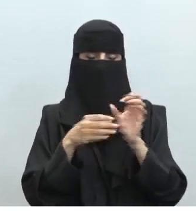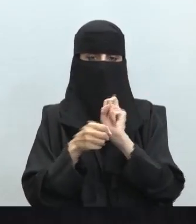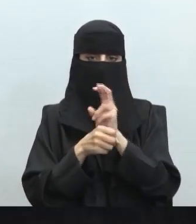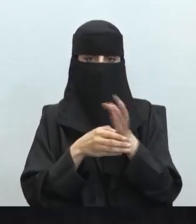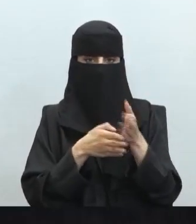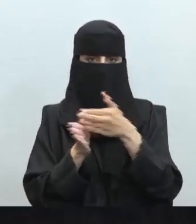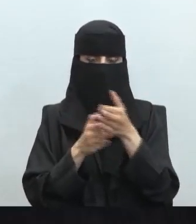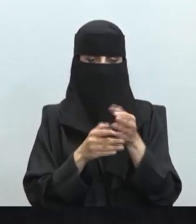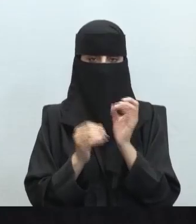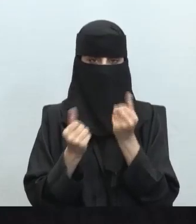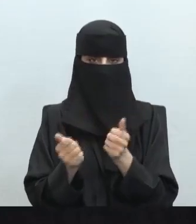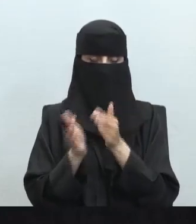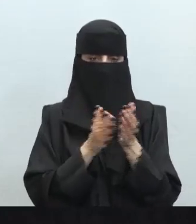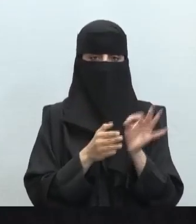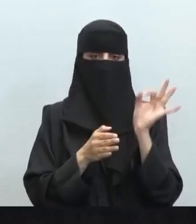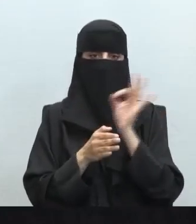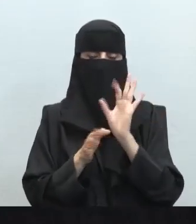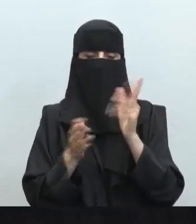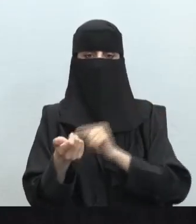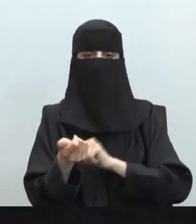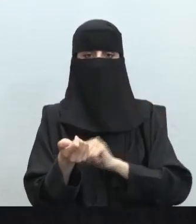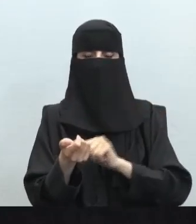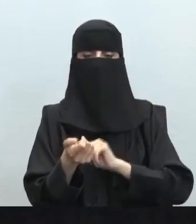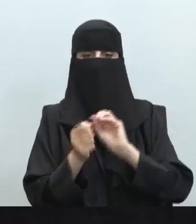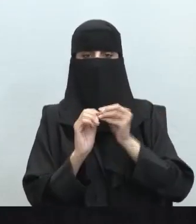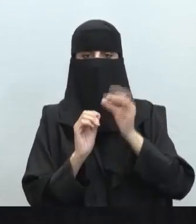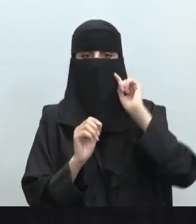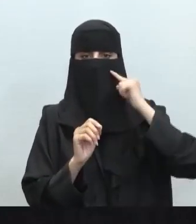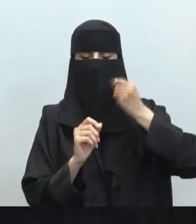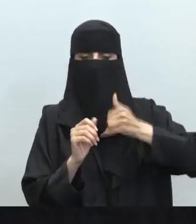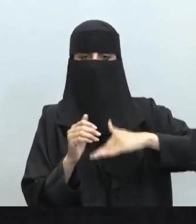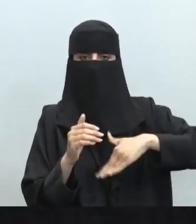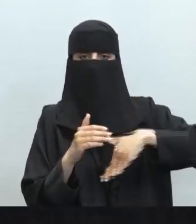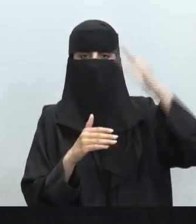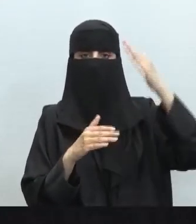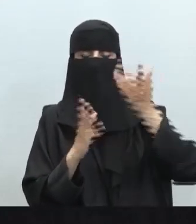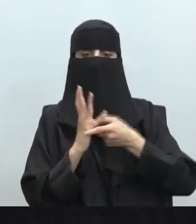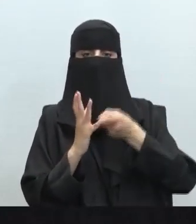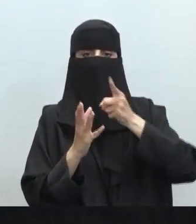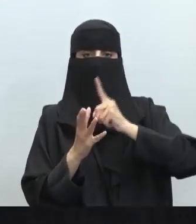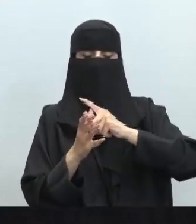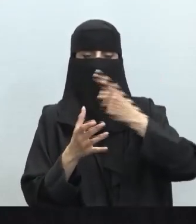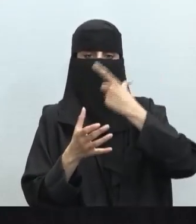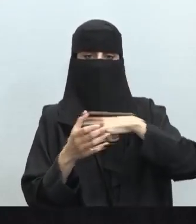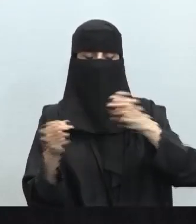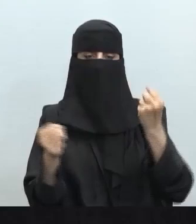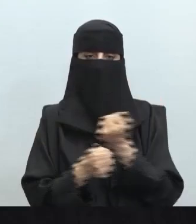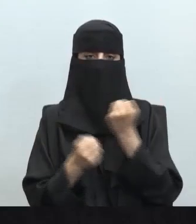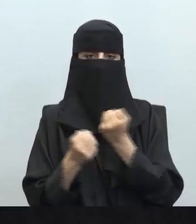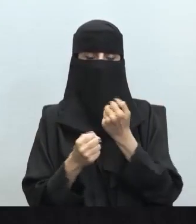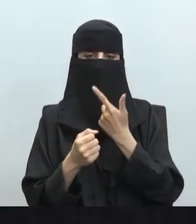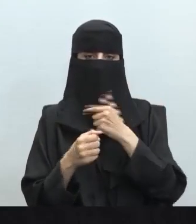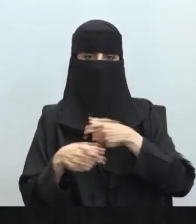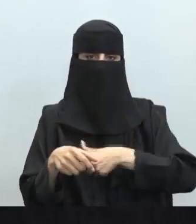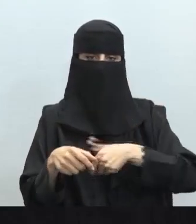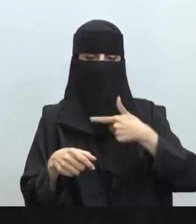سكر الدم لدى جسم الانسان مباشره سوف يكون هنالك استجابه للجسم لخفض هذا السكر نحن نعلم ان هرمون الانسولين